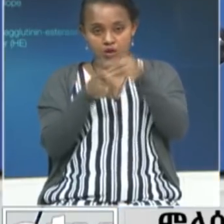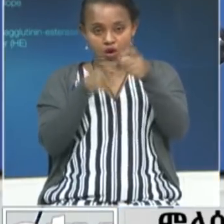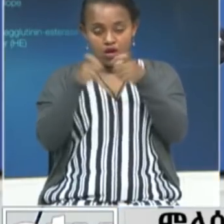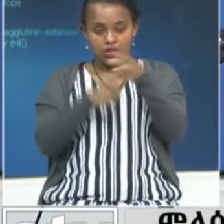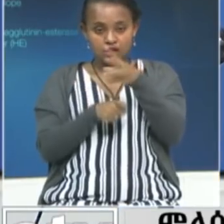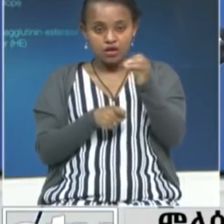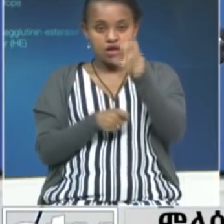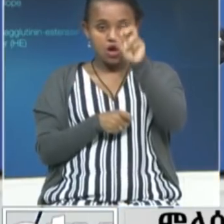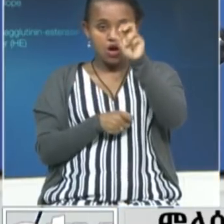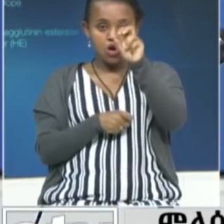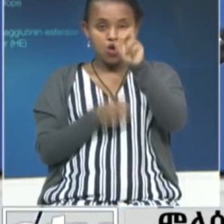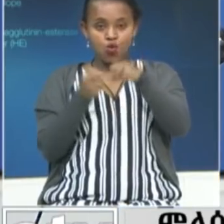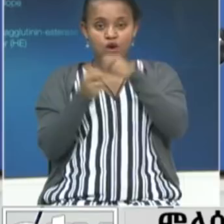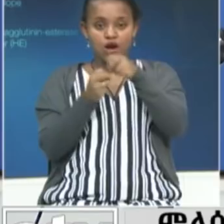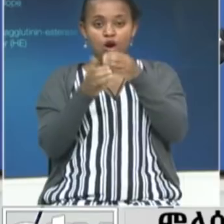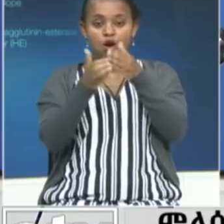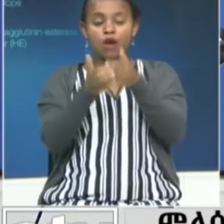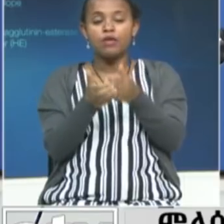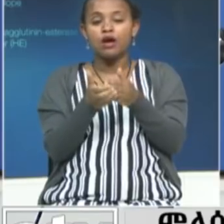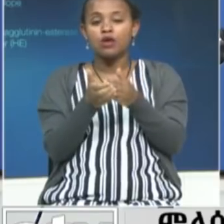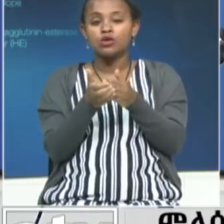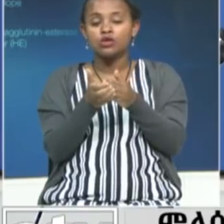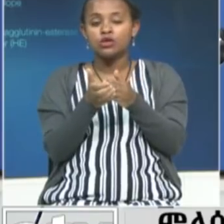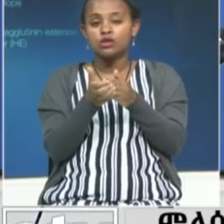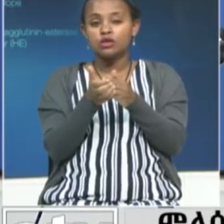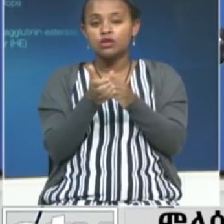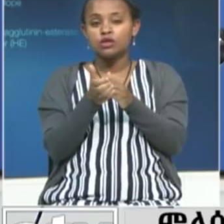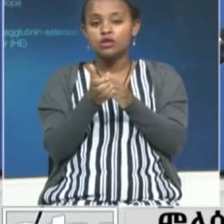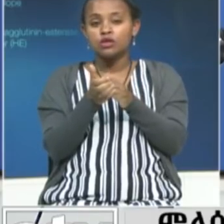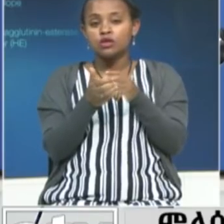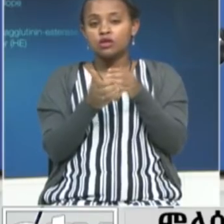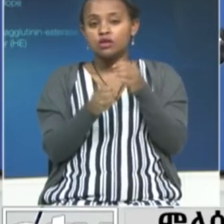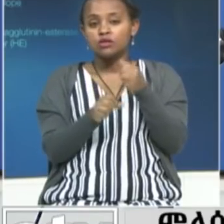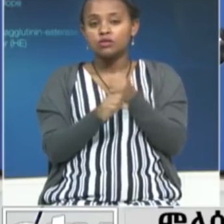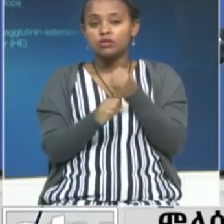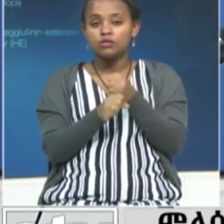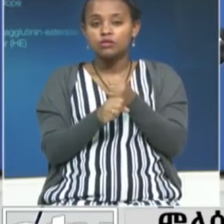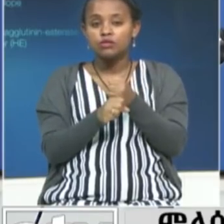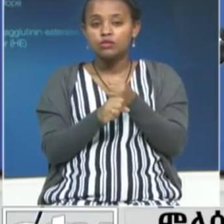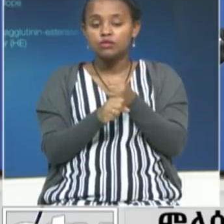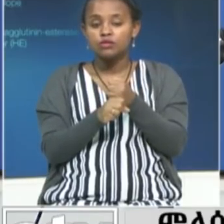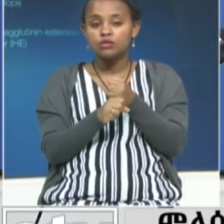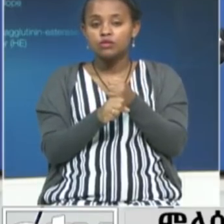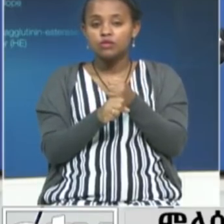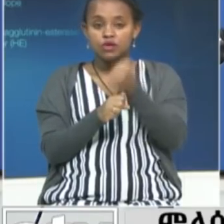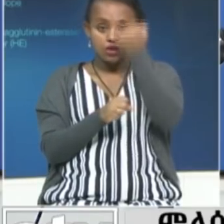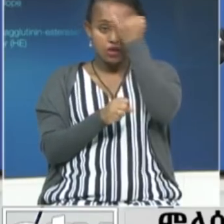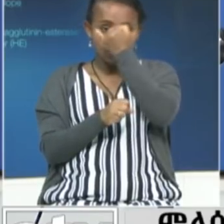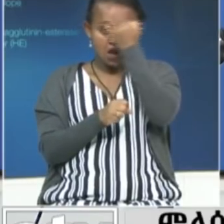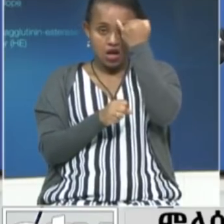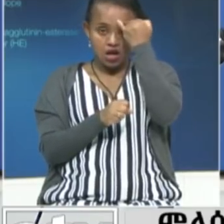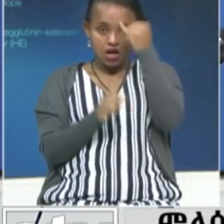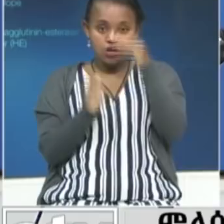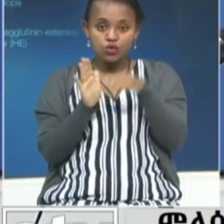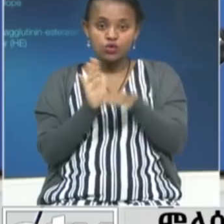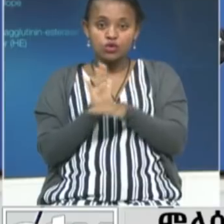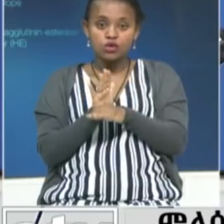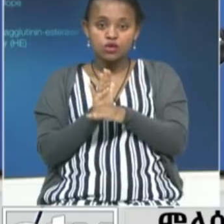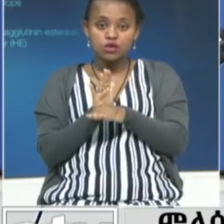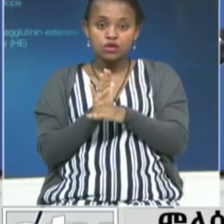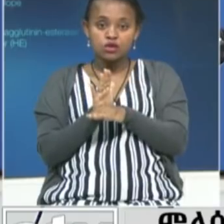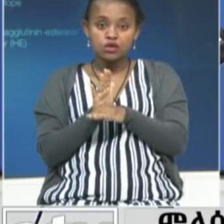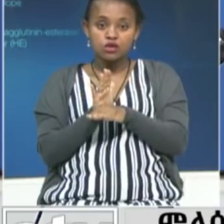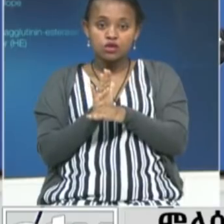እና የወረዳው አመራሮች እንዳው ሲሰሩ ጣሊያን ከንቲባዎች መስሪያ ቤት ስሩ ጥለው አይደል